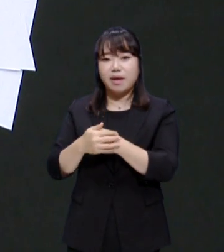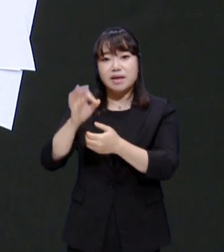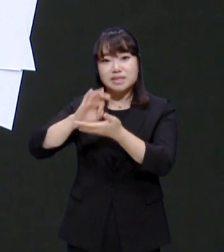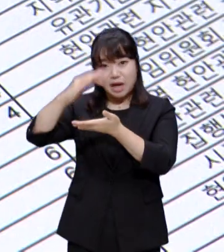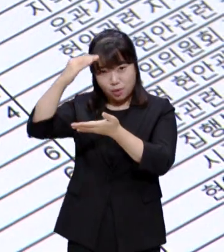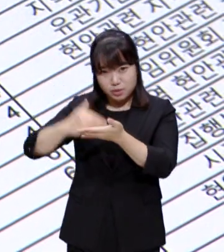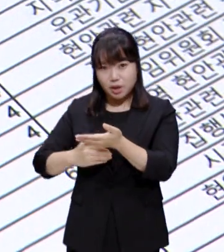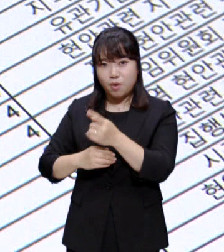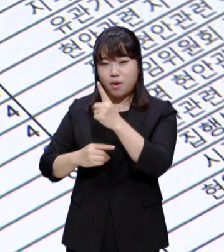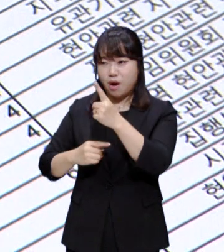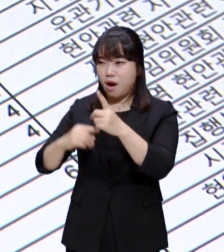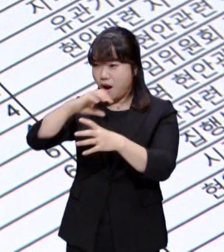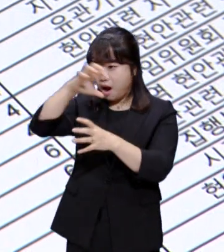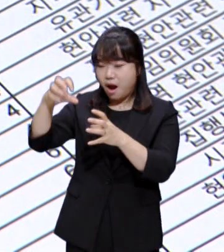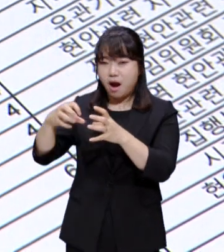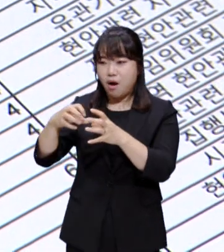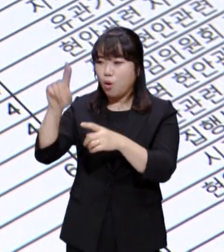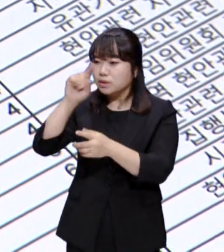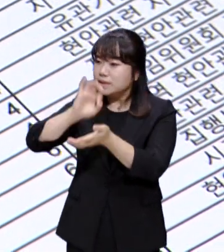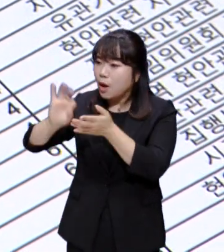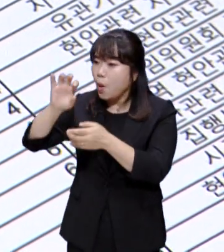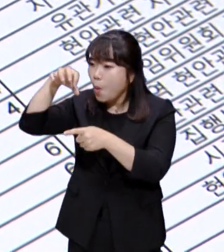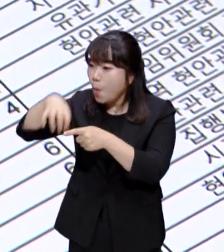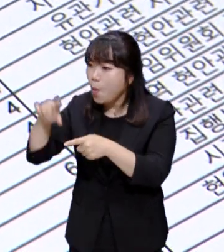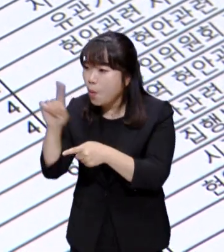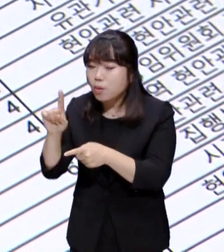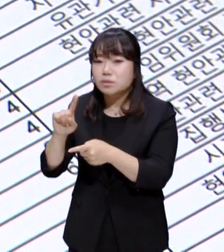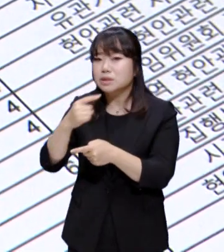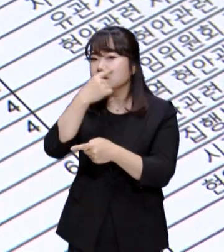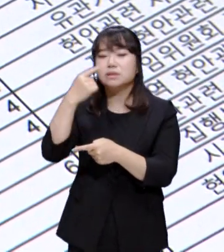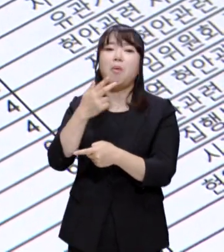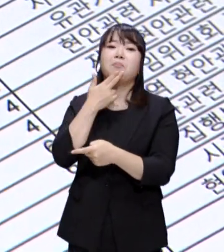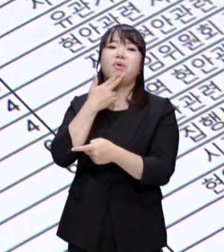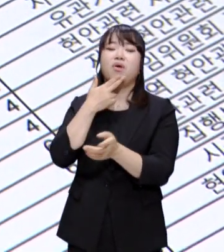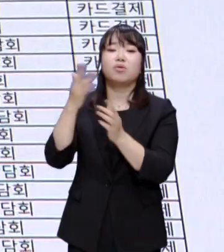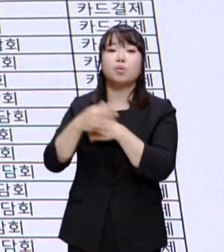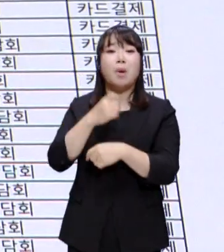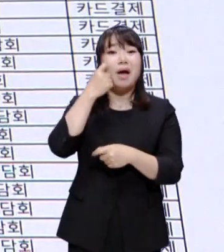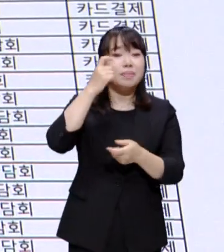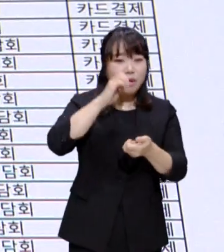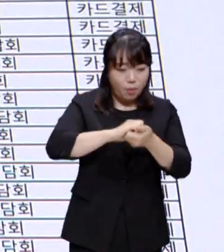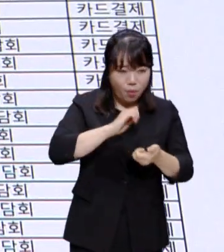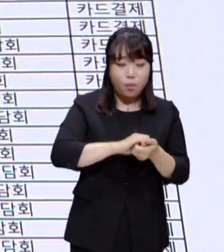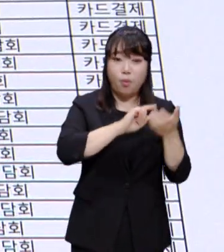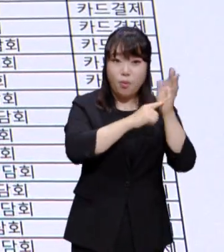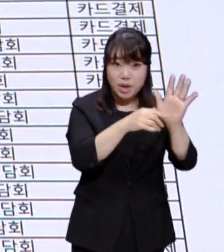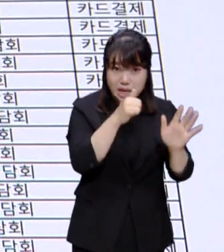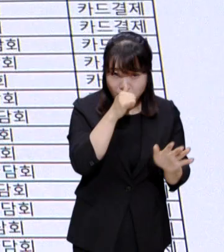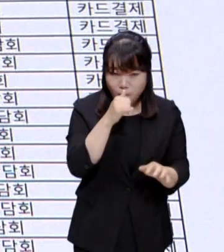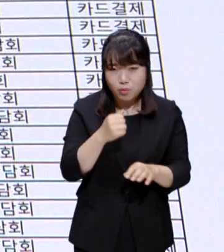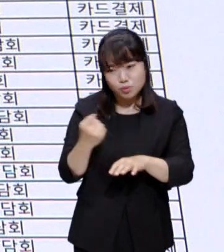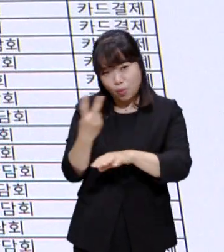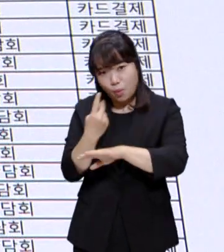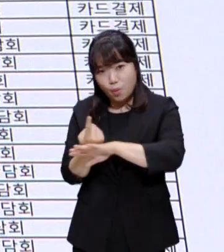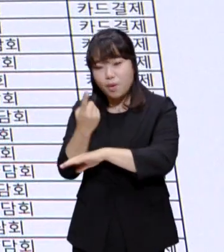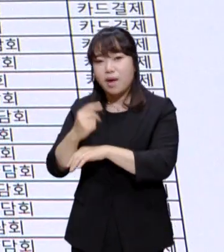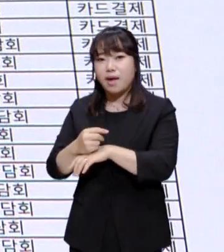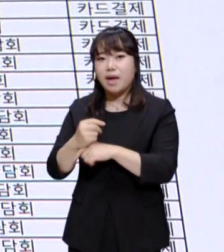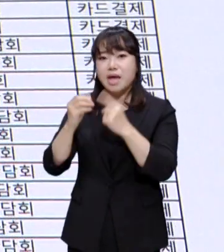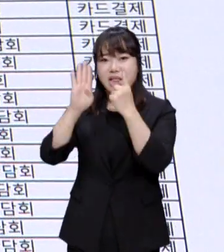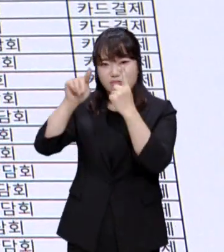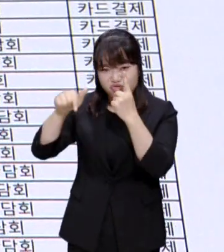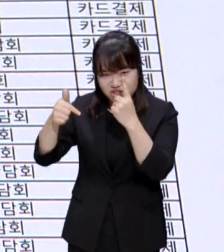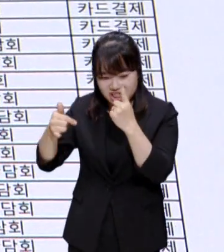사용한 장소가 포함되지 않는 경우도 있고 월별로 공개하는 기초의회가 있는가 하면 분기별로 공개하는